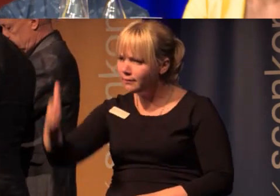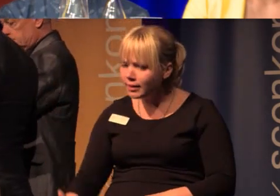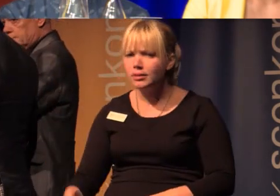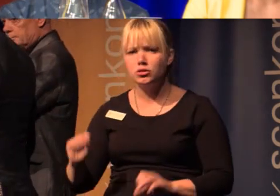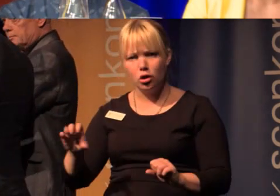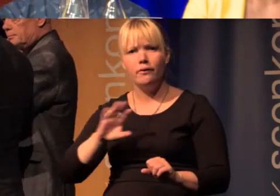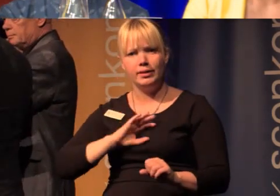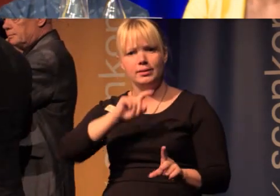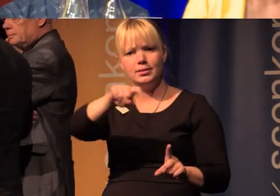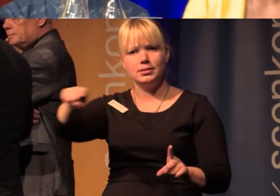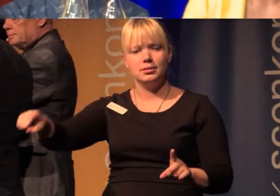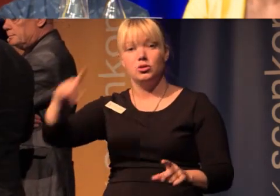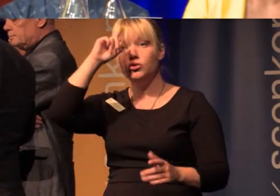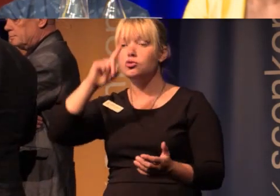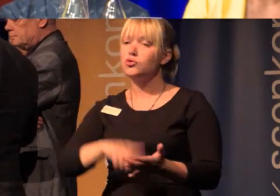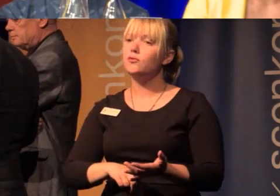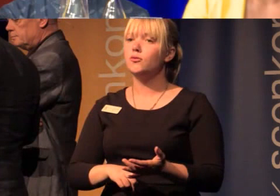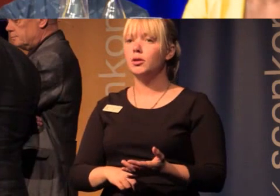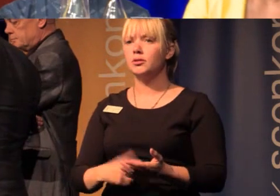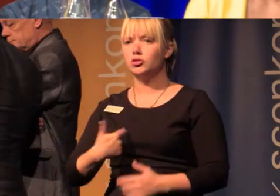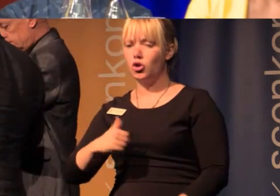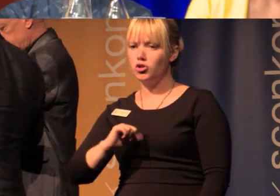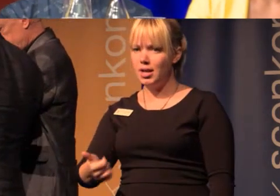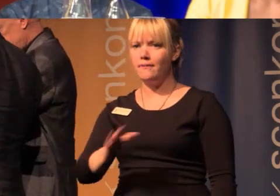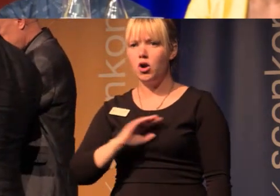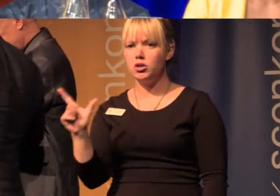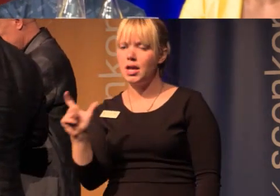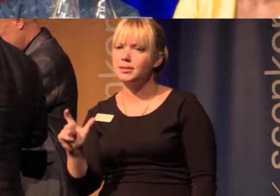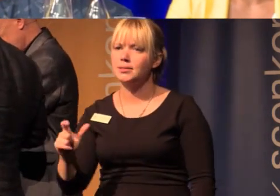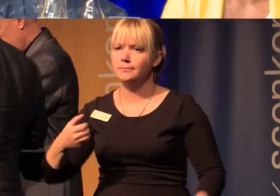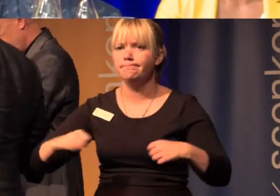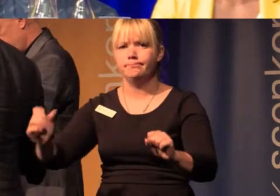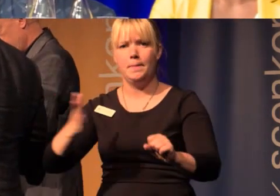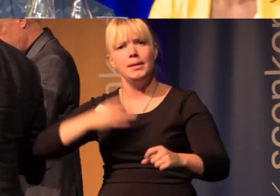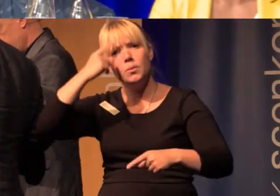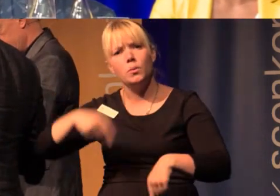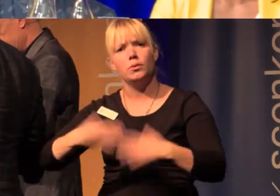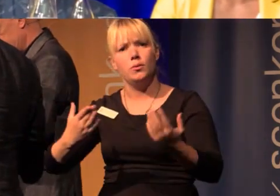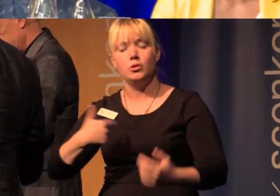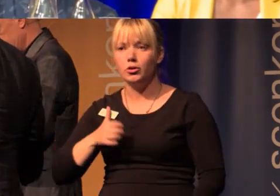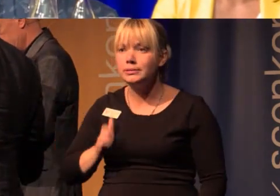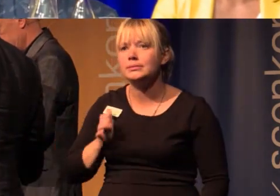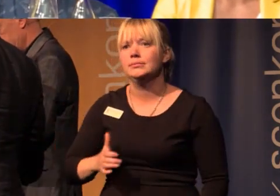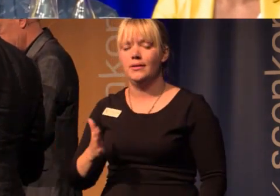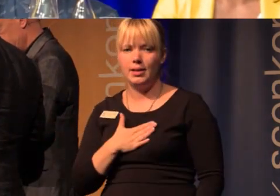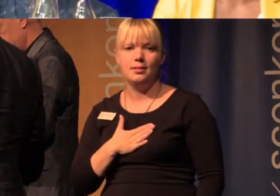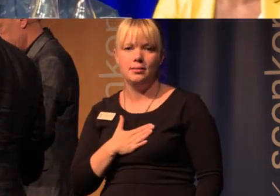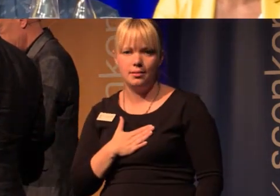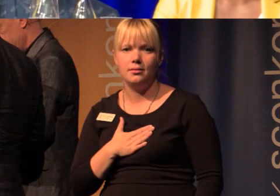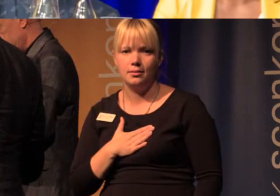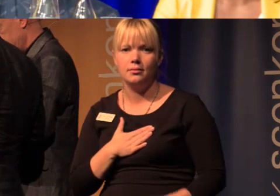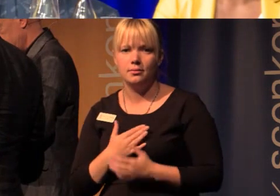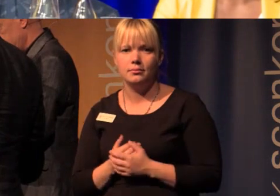vara som krävs för att man själv också ska kunna utöva den kultur som man känner att man vill utöva och som man känner